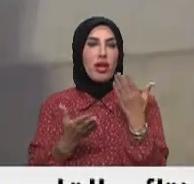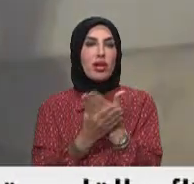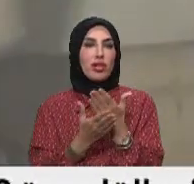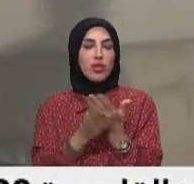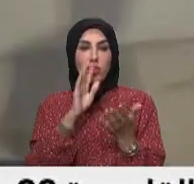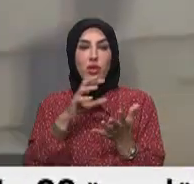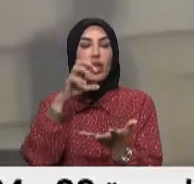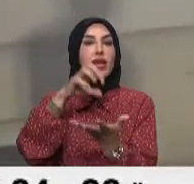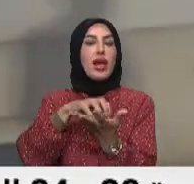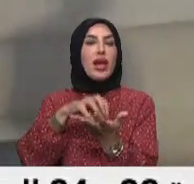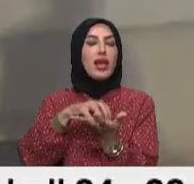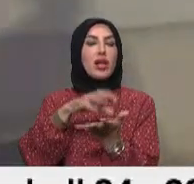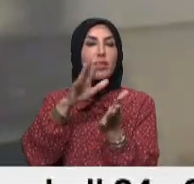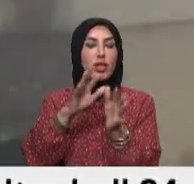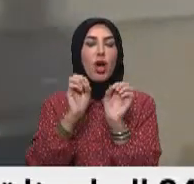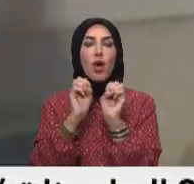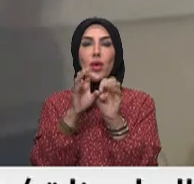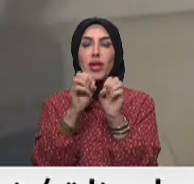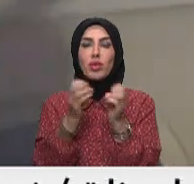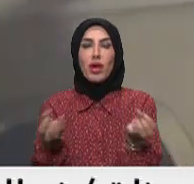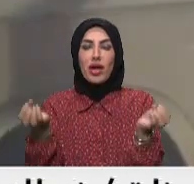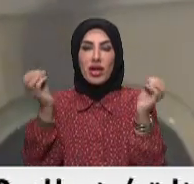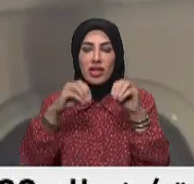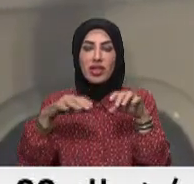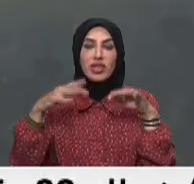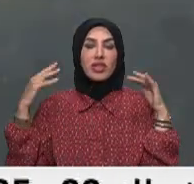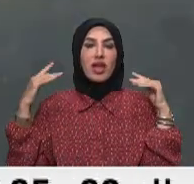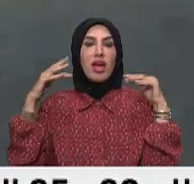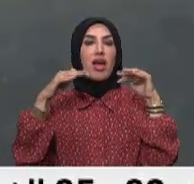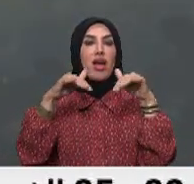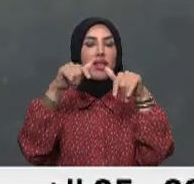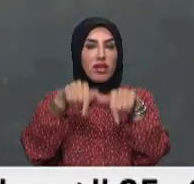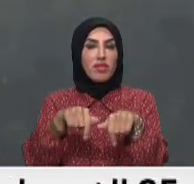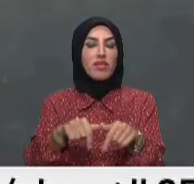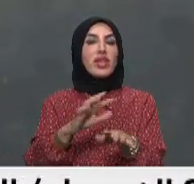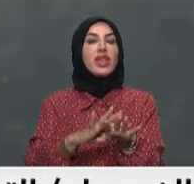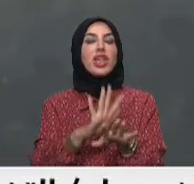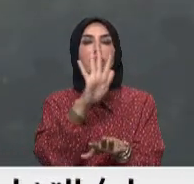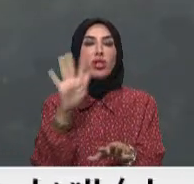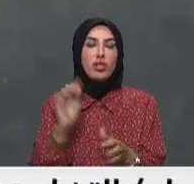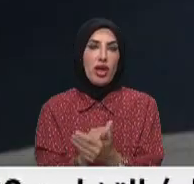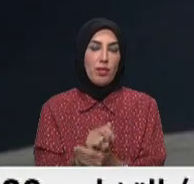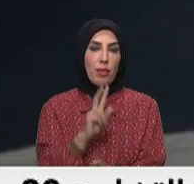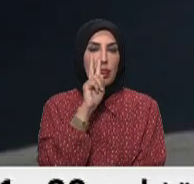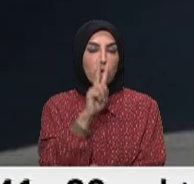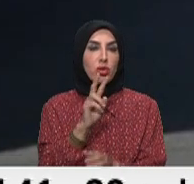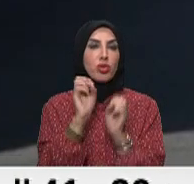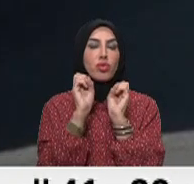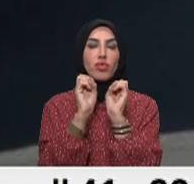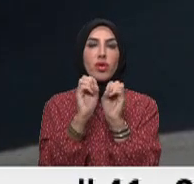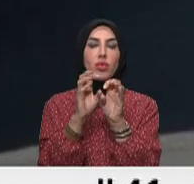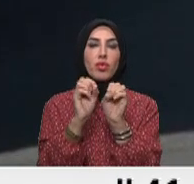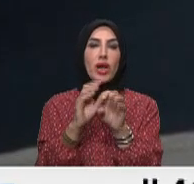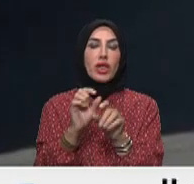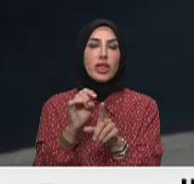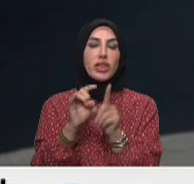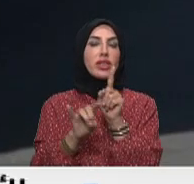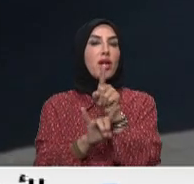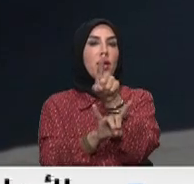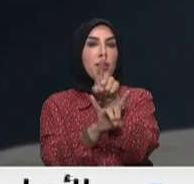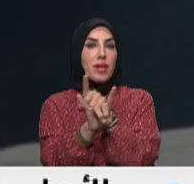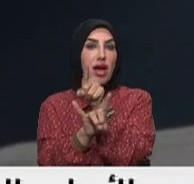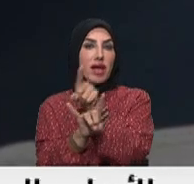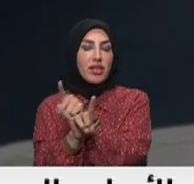المنطقة بالنازحين الذين أتوا من الجنوب. من جهة أخرى دخل عدد كبير من الدبابات الإسرائيلية